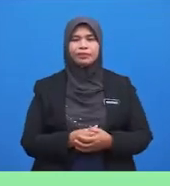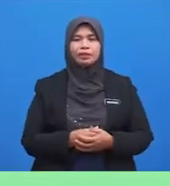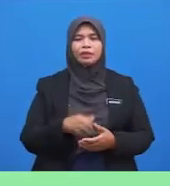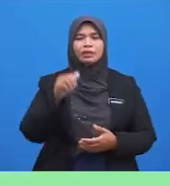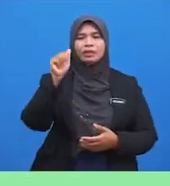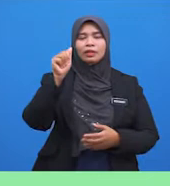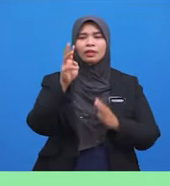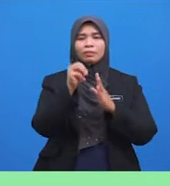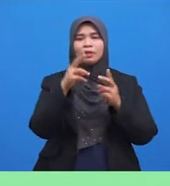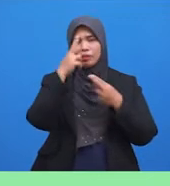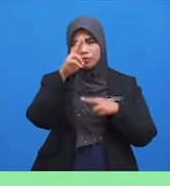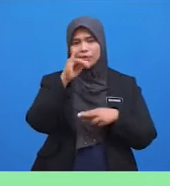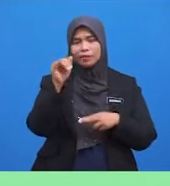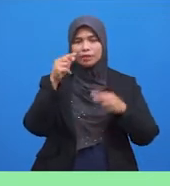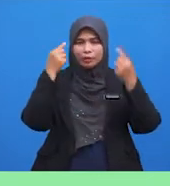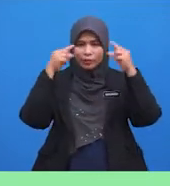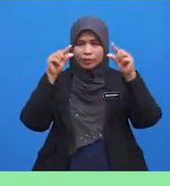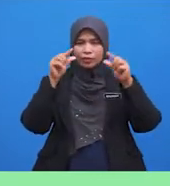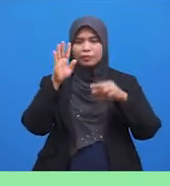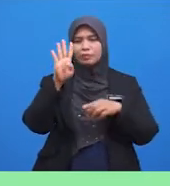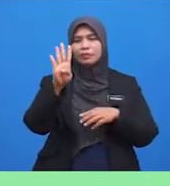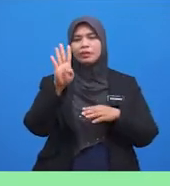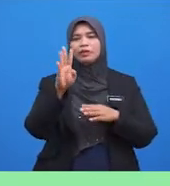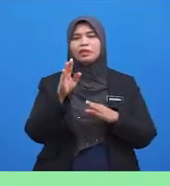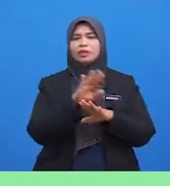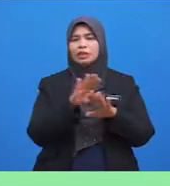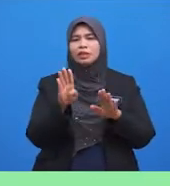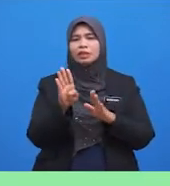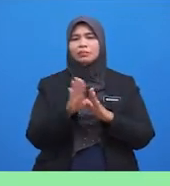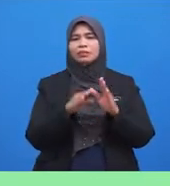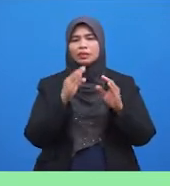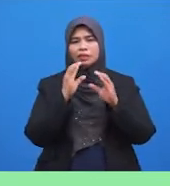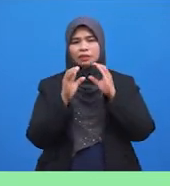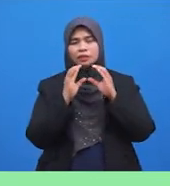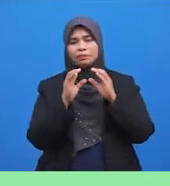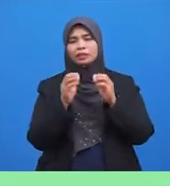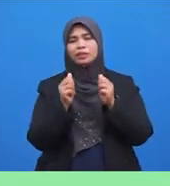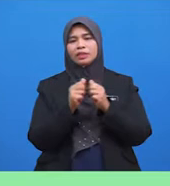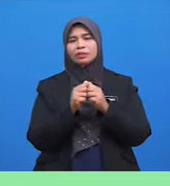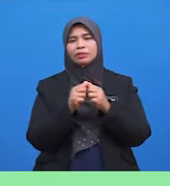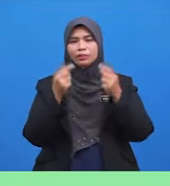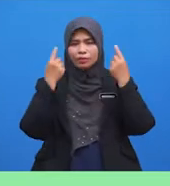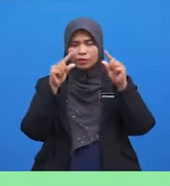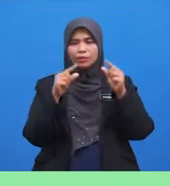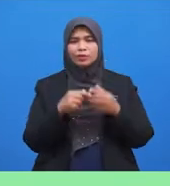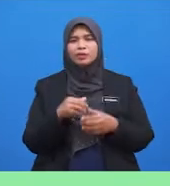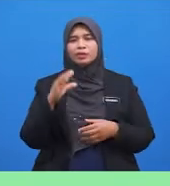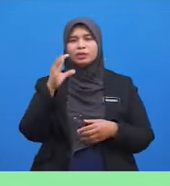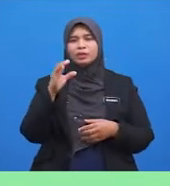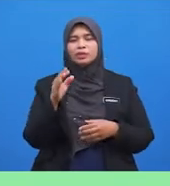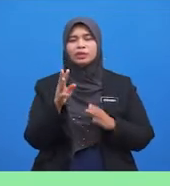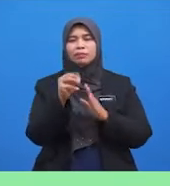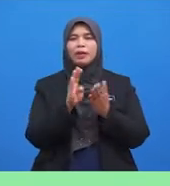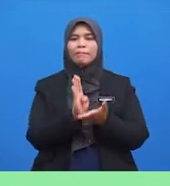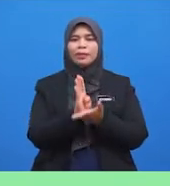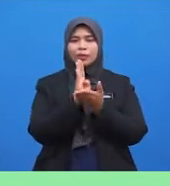A. Menghormati guru. B. Tidak bertegur sapa dengan guru. C.